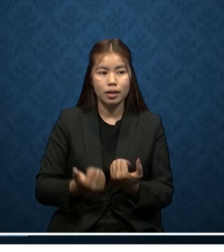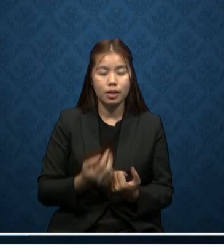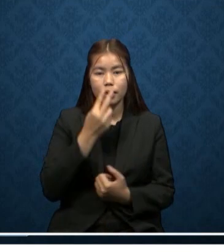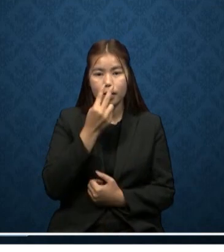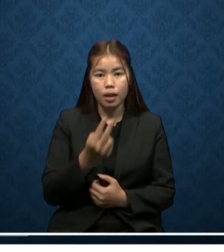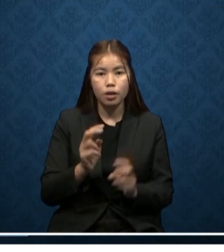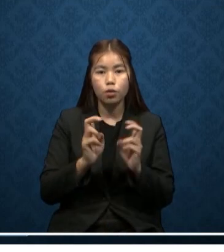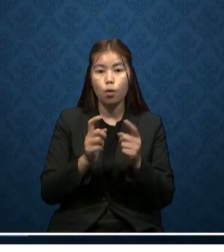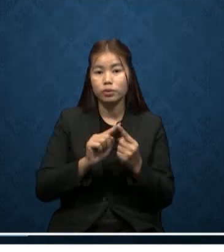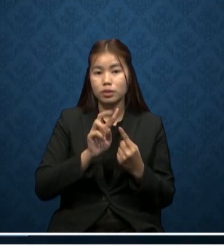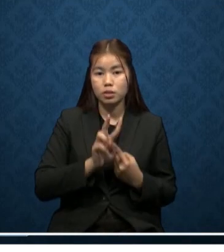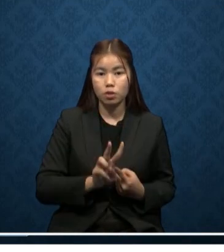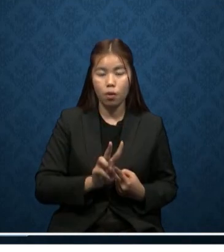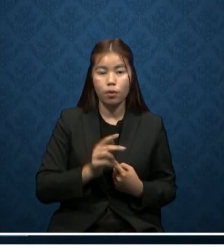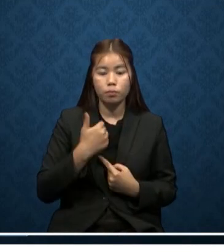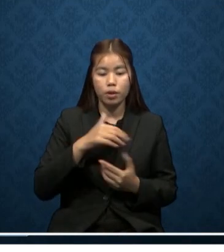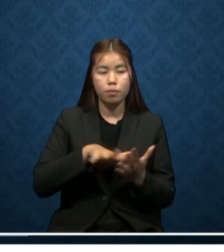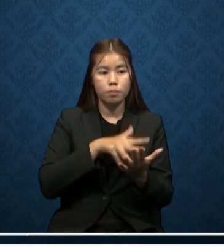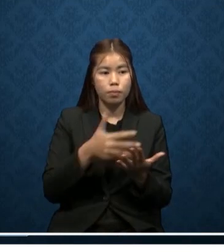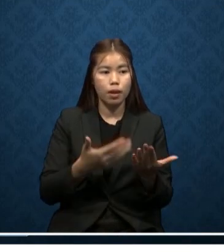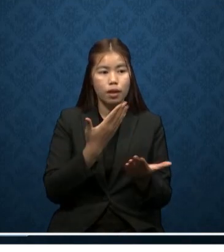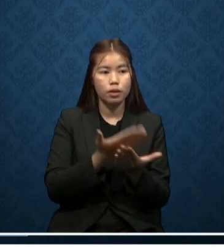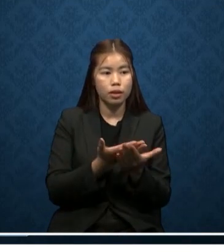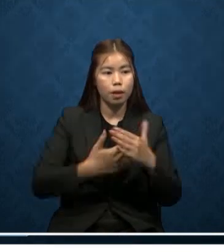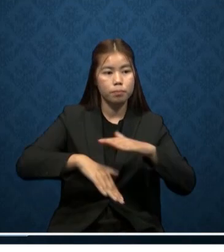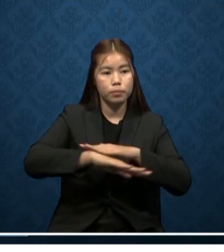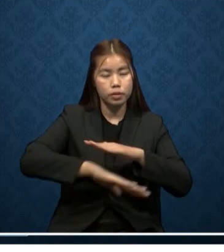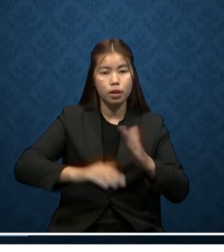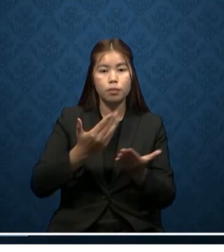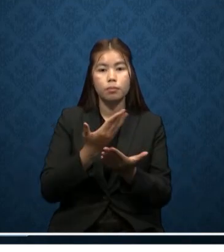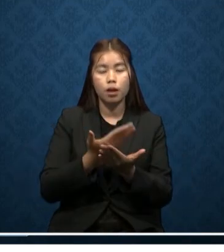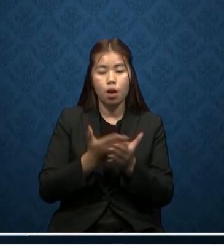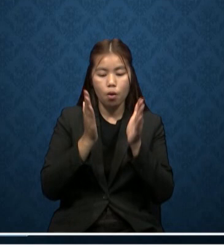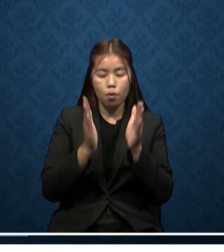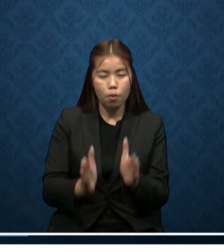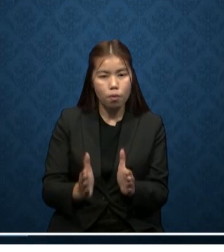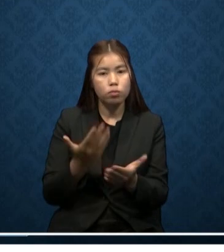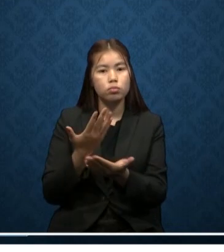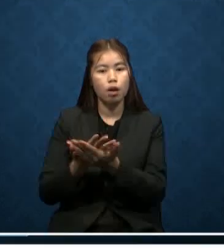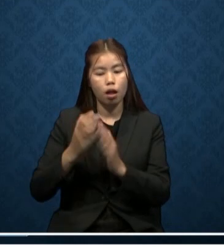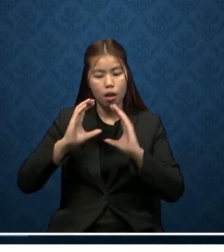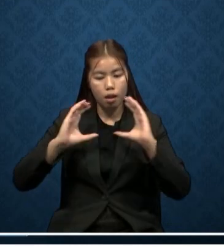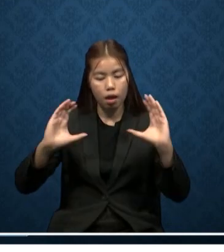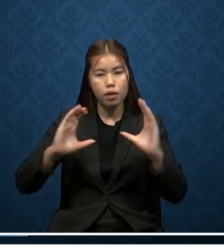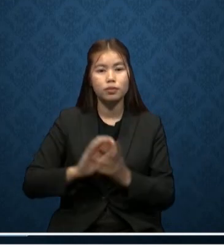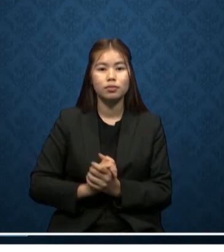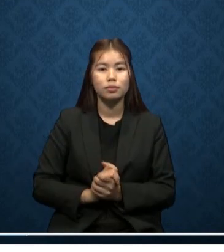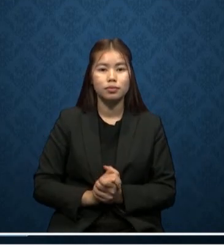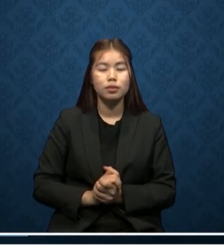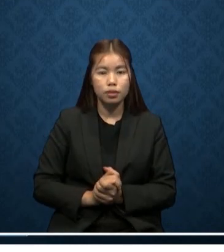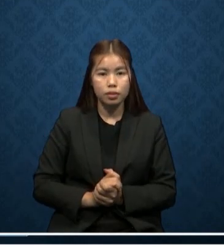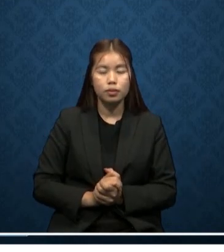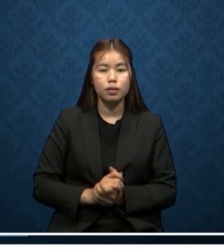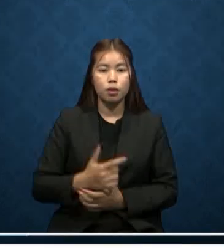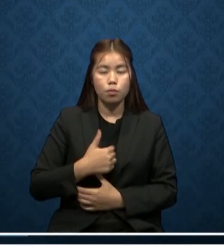แผนงานสนับสนุนยุทธศาสตร์แผนงานพื้นฐานแผนงานบุคลากรและการดำเนินการภาครัฐผมกราบเรียน